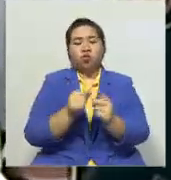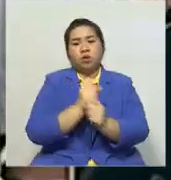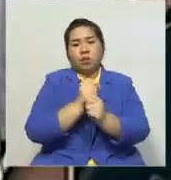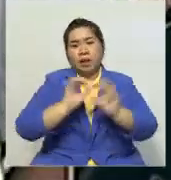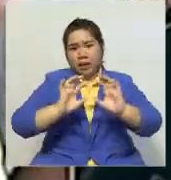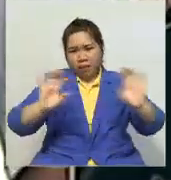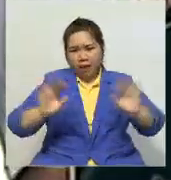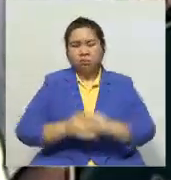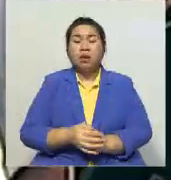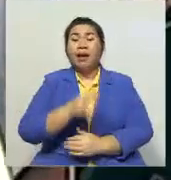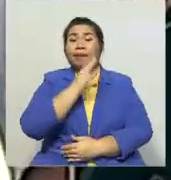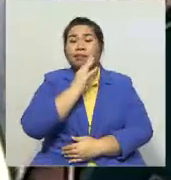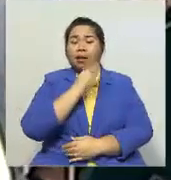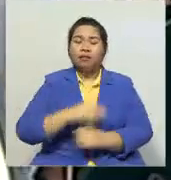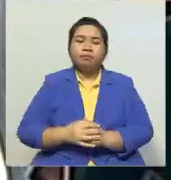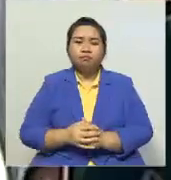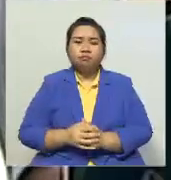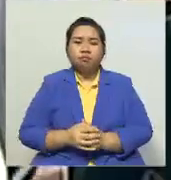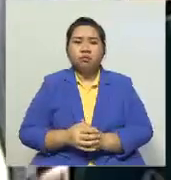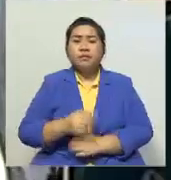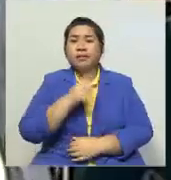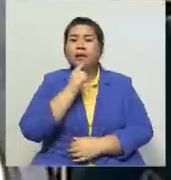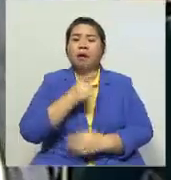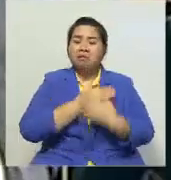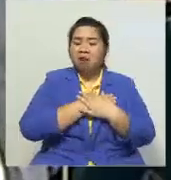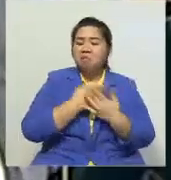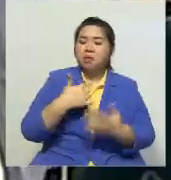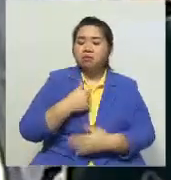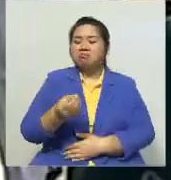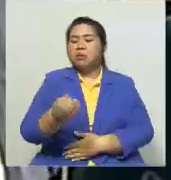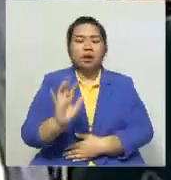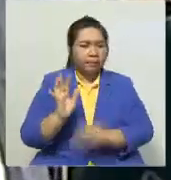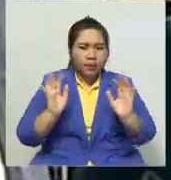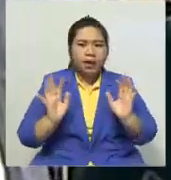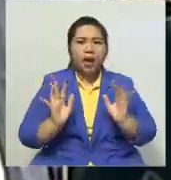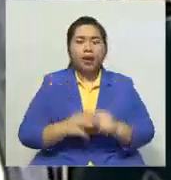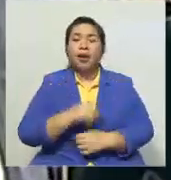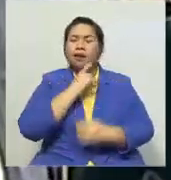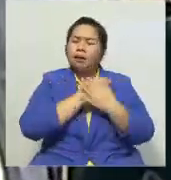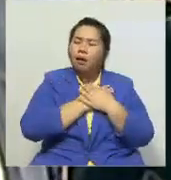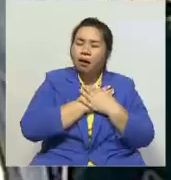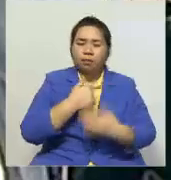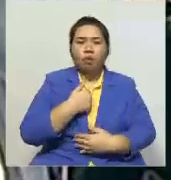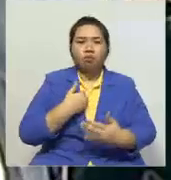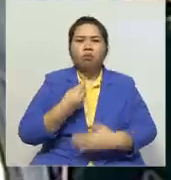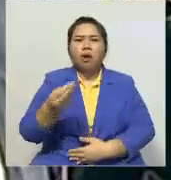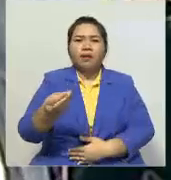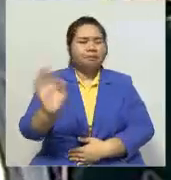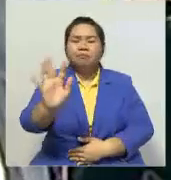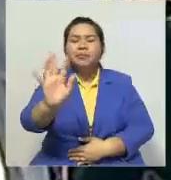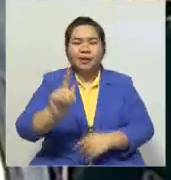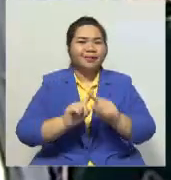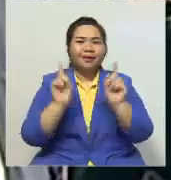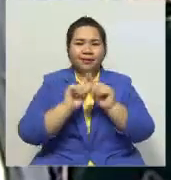บาลต้องเป็นแบบนี้ไม่ใช่ว่าเพราะท่านไม่รักผมผมก็ไม่ให้หรือเพราะท่านรักผมมากกว่าคนอื่นผมก็ให้ท่านไม่ใช่